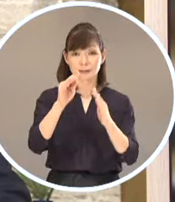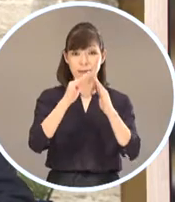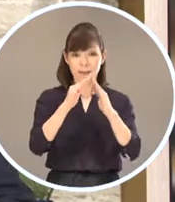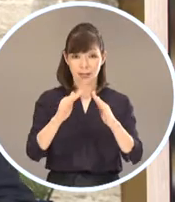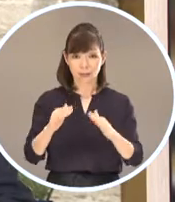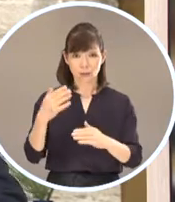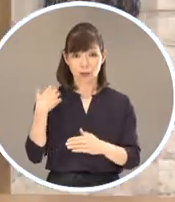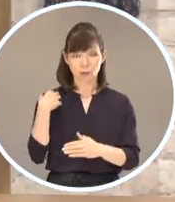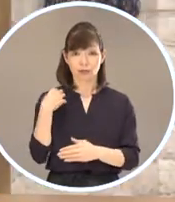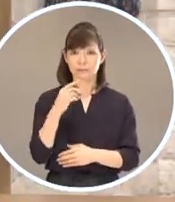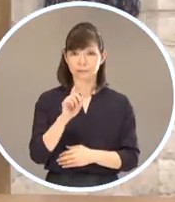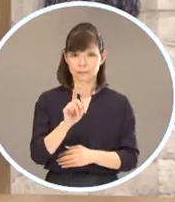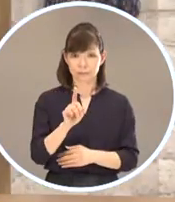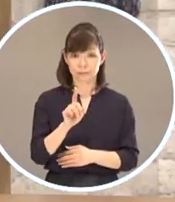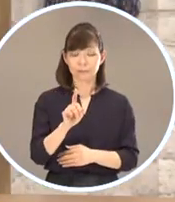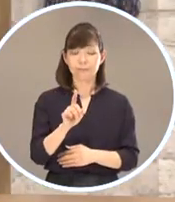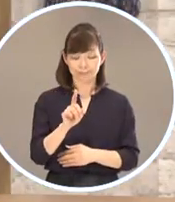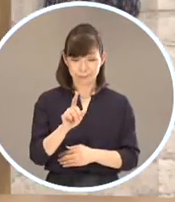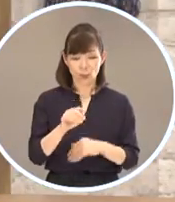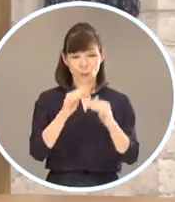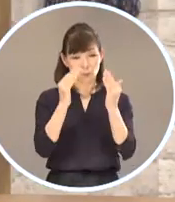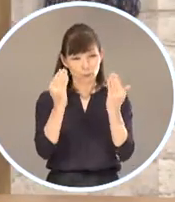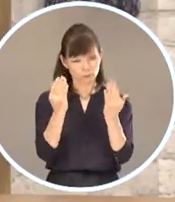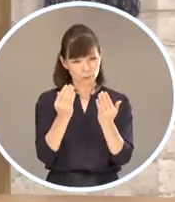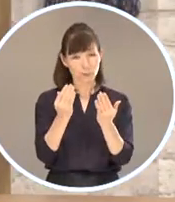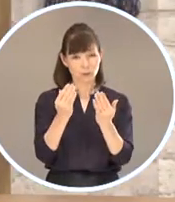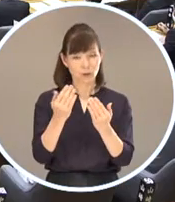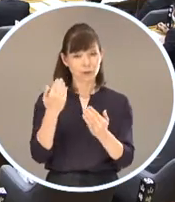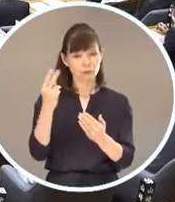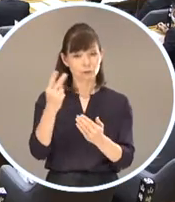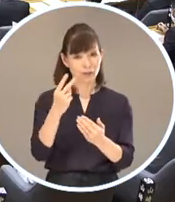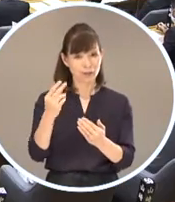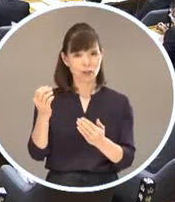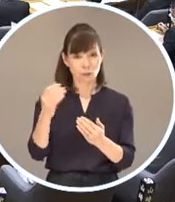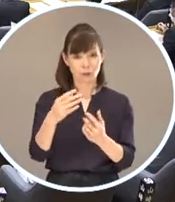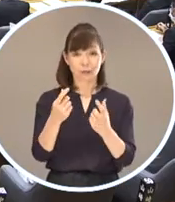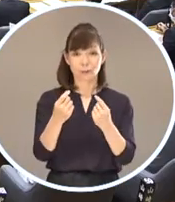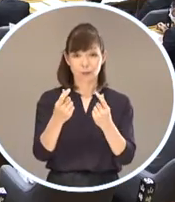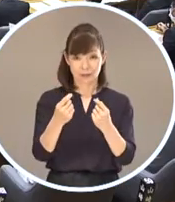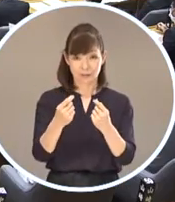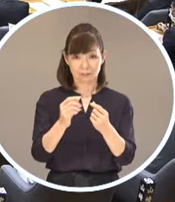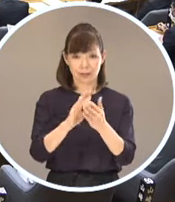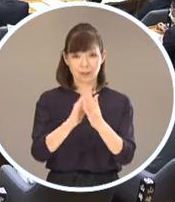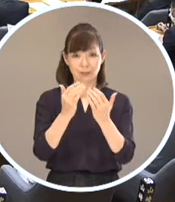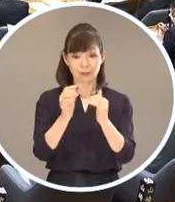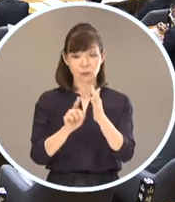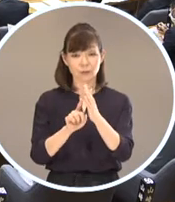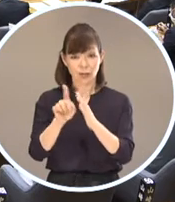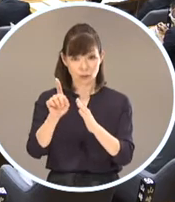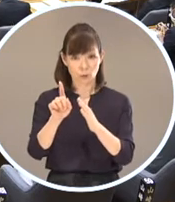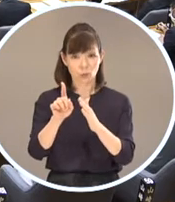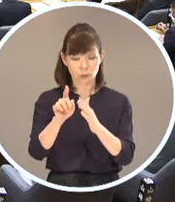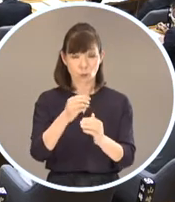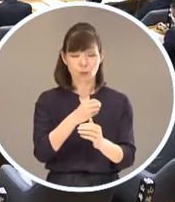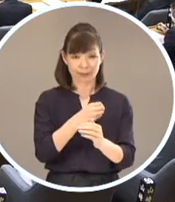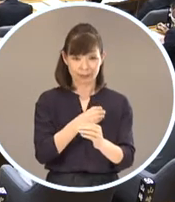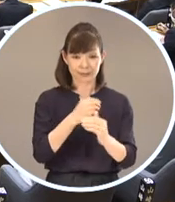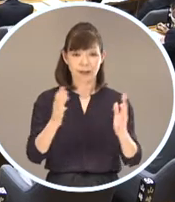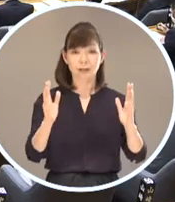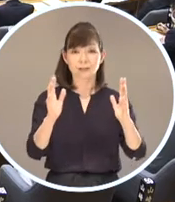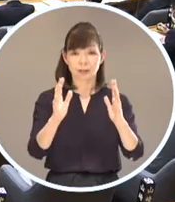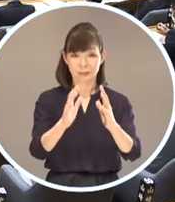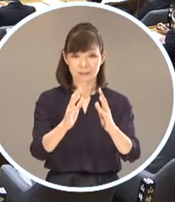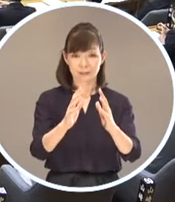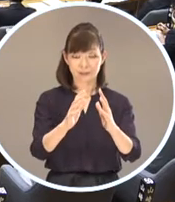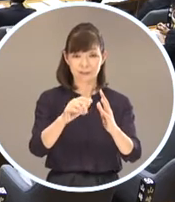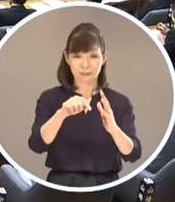どんなものでしょうか？ はい、大筋お二人がおっしゃられた通りなんですけれども、やはりその県民の代表者である県議会議員がですね、皆さんで集まっていろんな